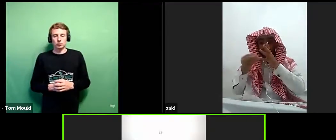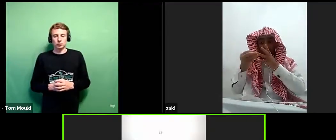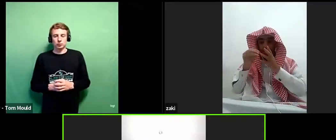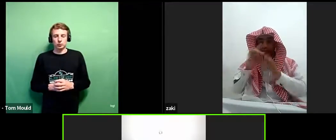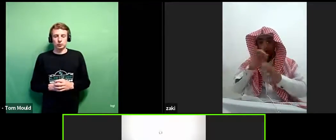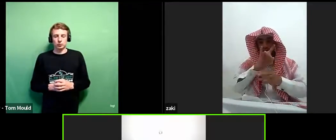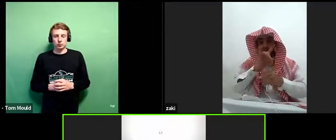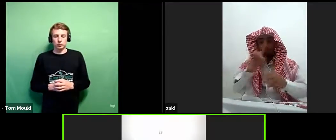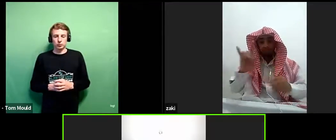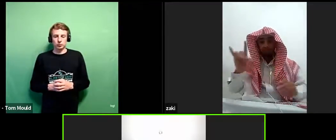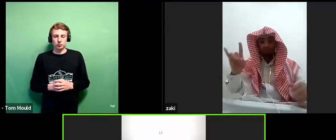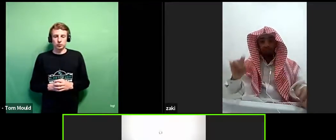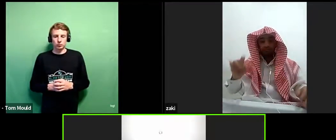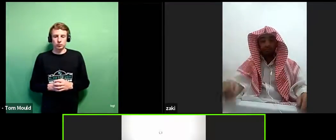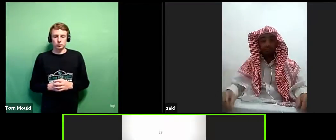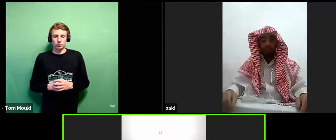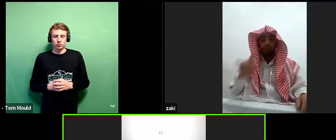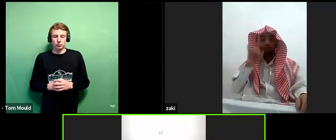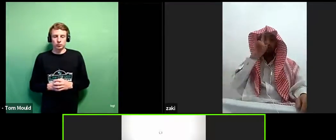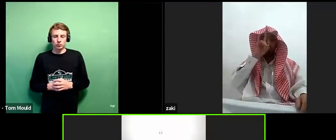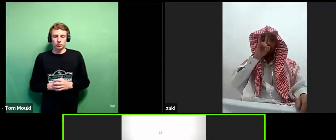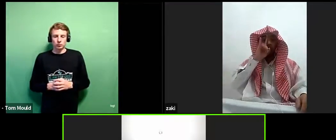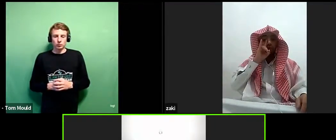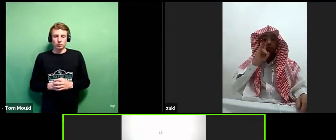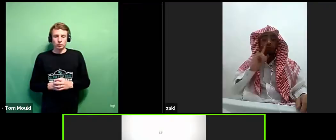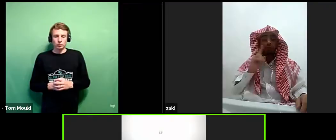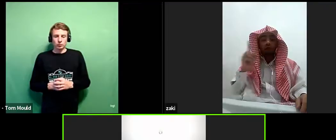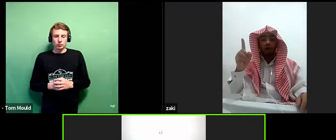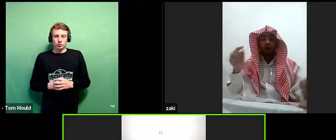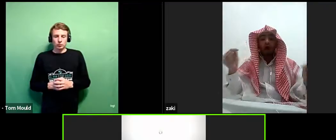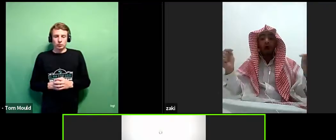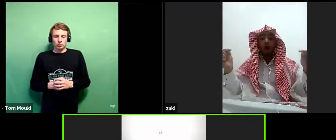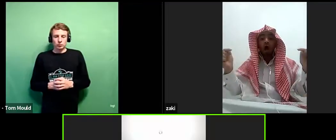إنه لكم عدو